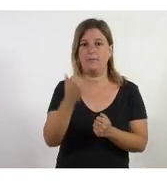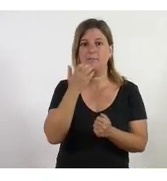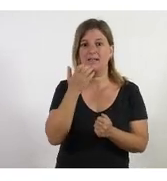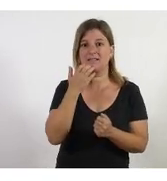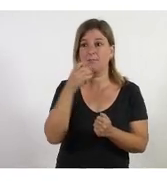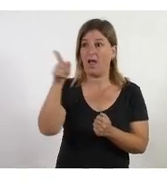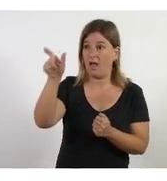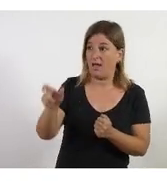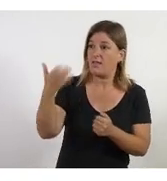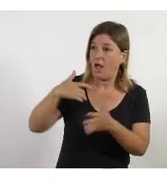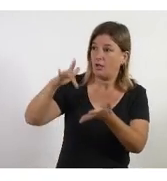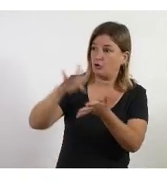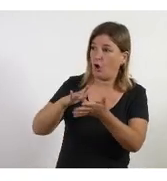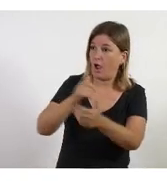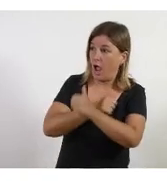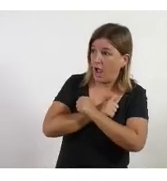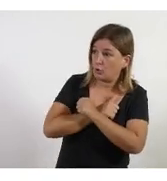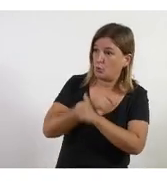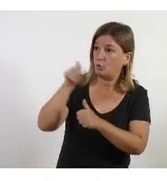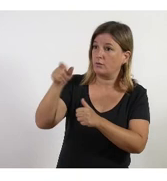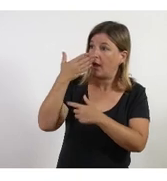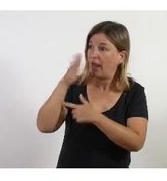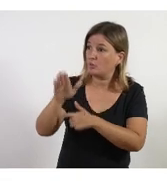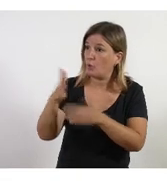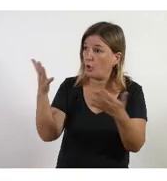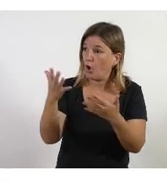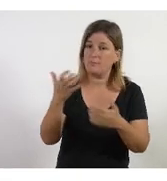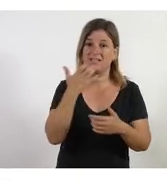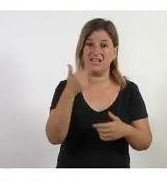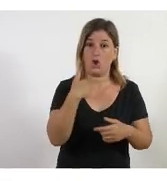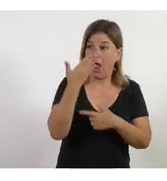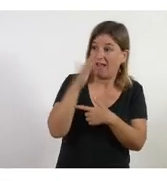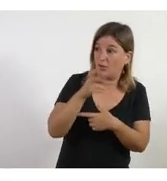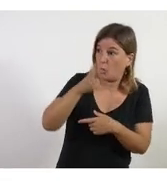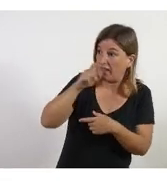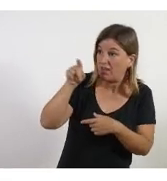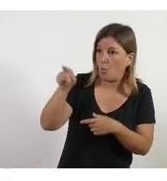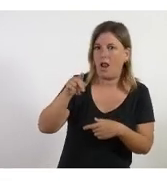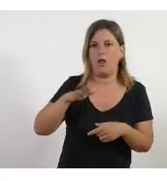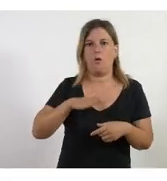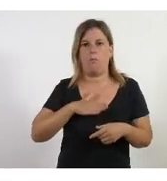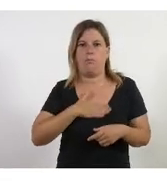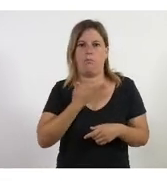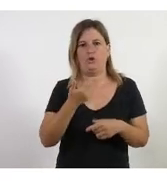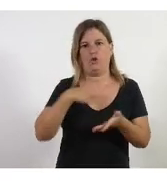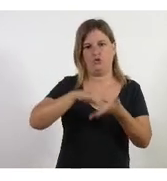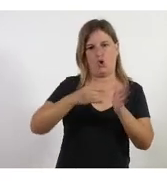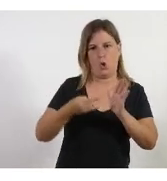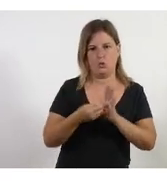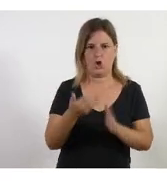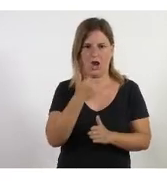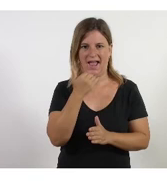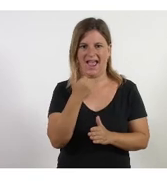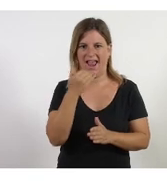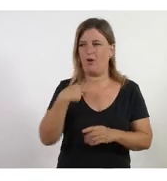feina. Es comporta d'aquesta manera, si jo em comporto d'aquesta manera, també solucionaré